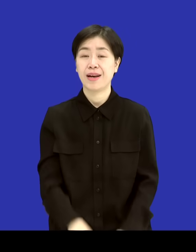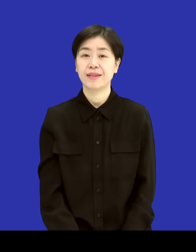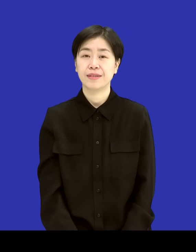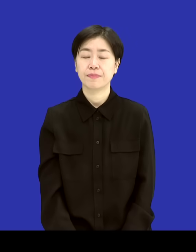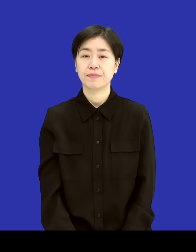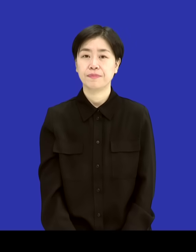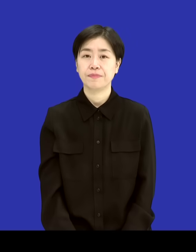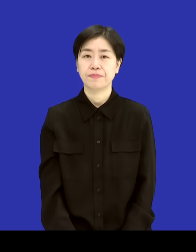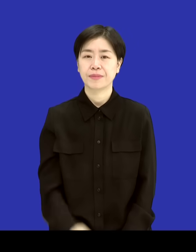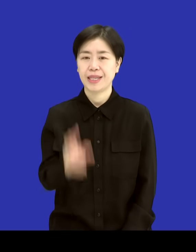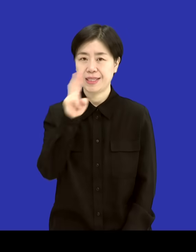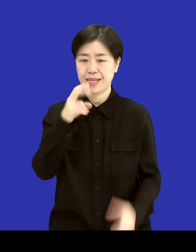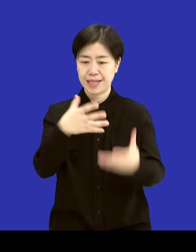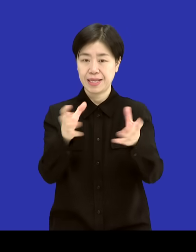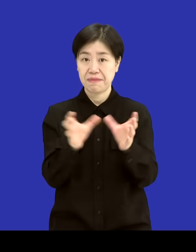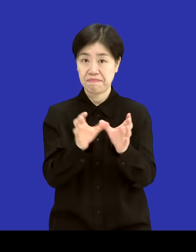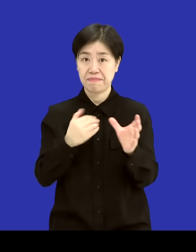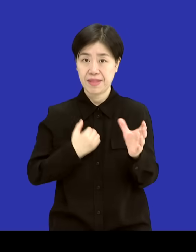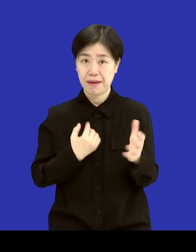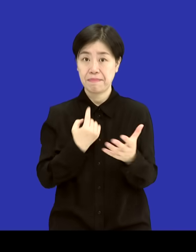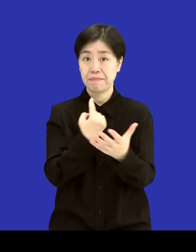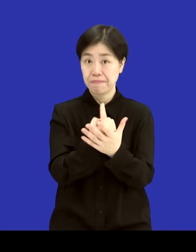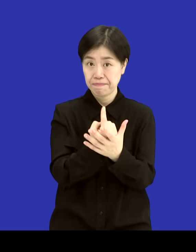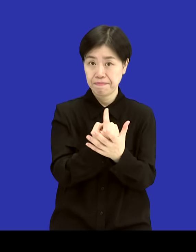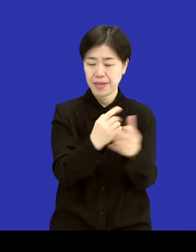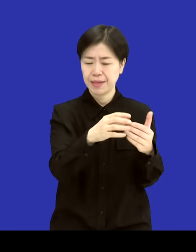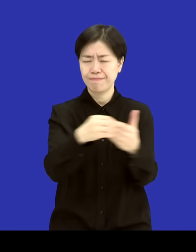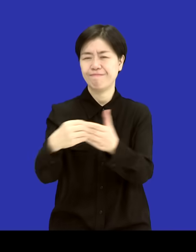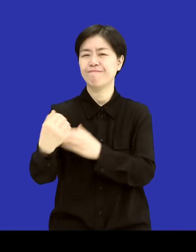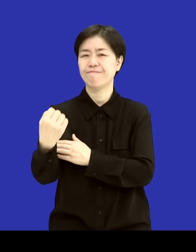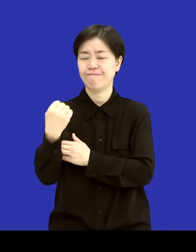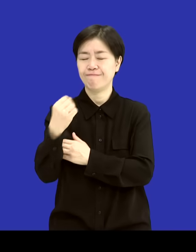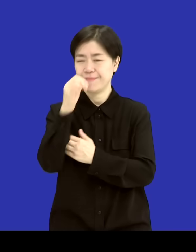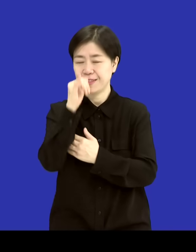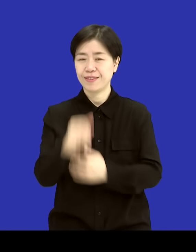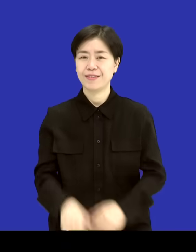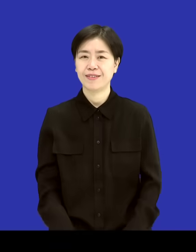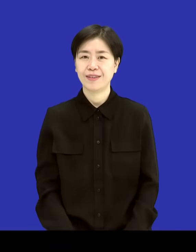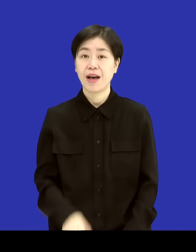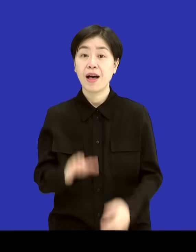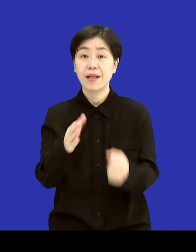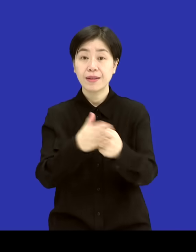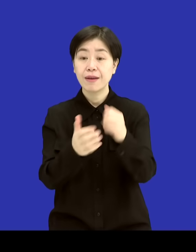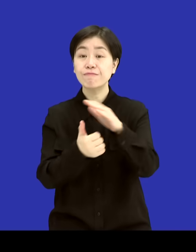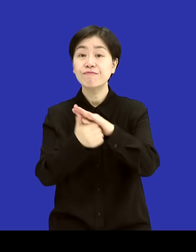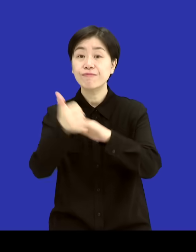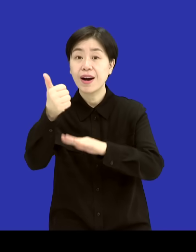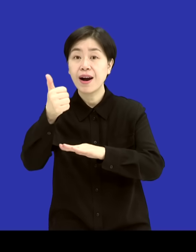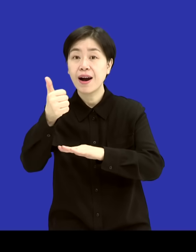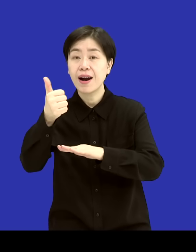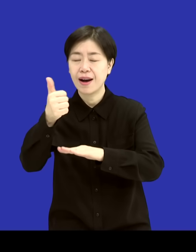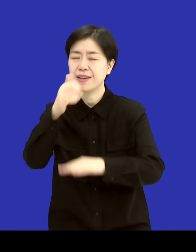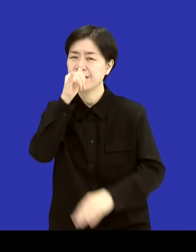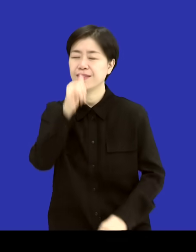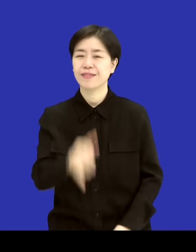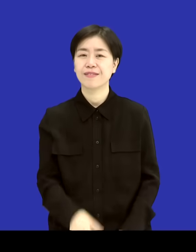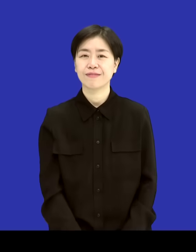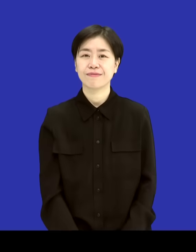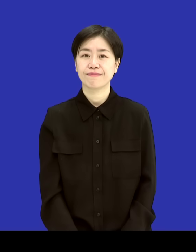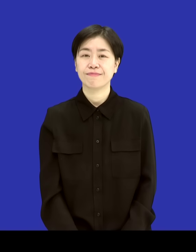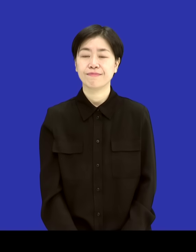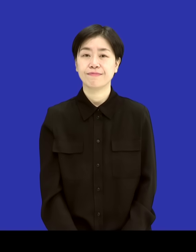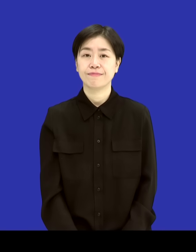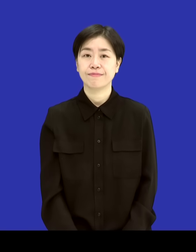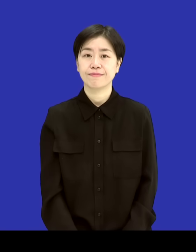이제 차양팀으로 이제 리드하고 섬기면서 예. 그나마 좀 희망의 끈을 좀 놓지 않았던